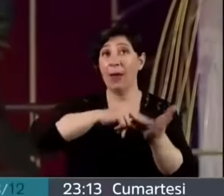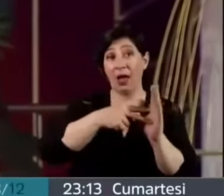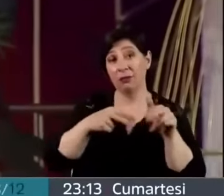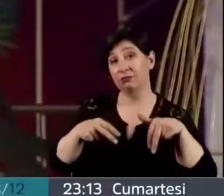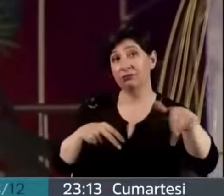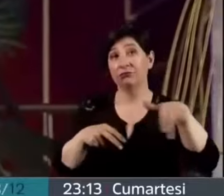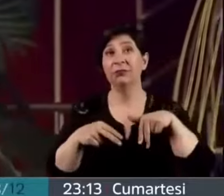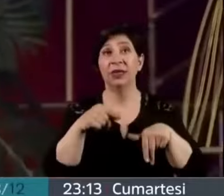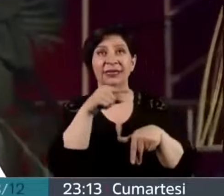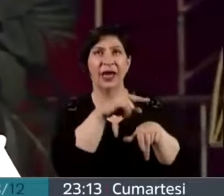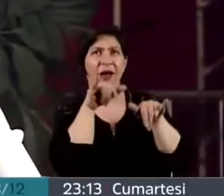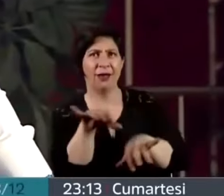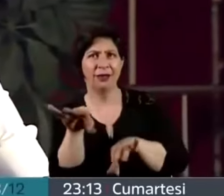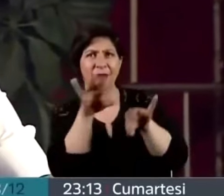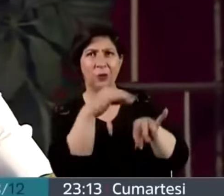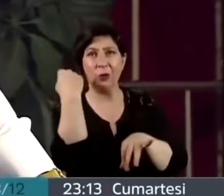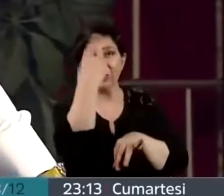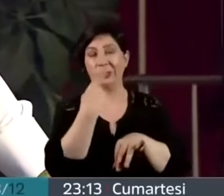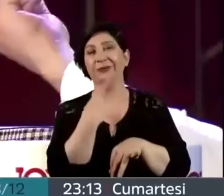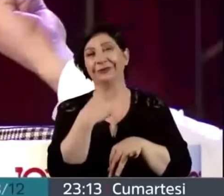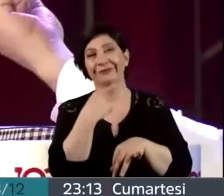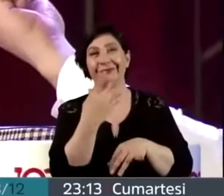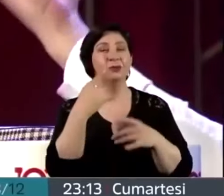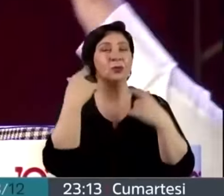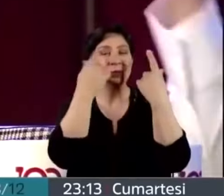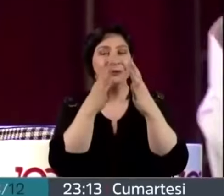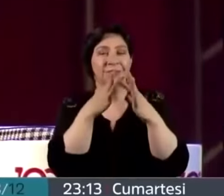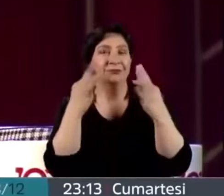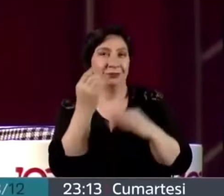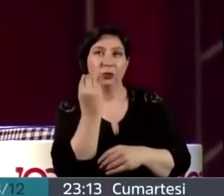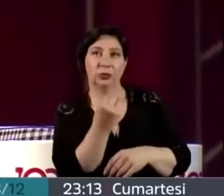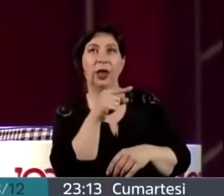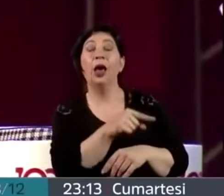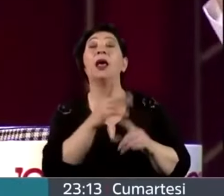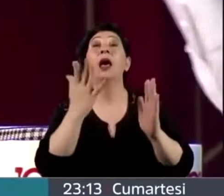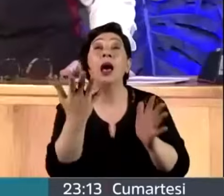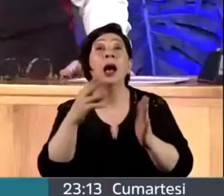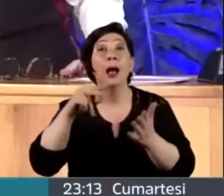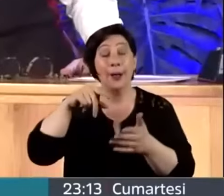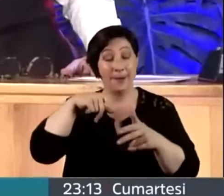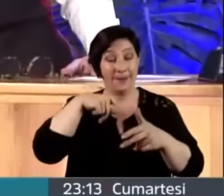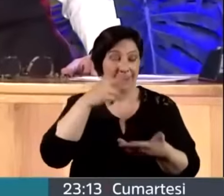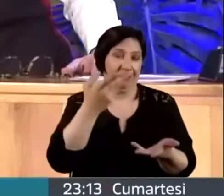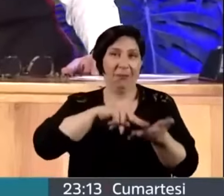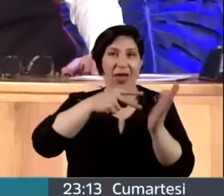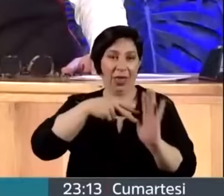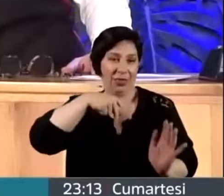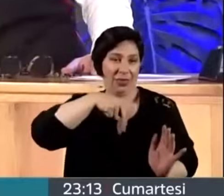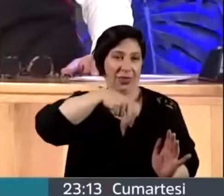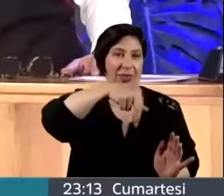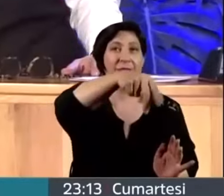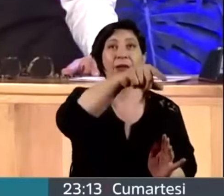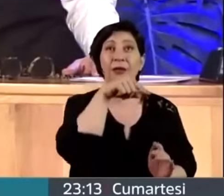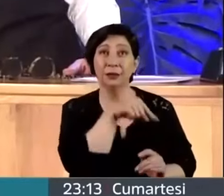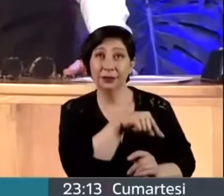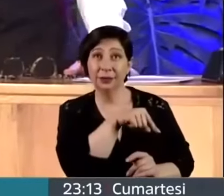da mutlaka sizde de öyle güzel bir yüzünüz var ve ifadeli bir yüzünüz var. Ama podyum modelle mankenler diyelim